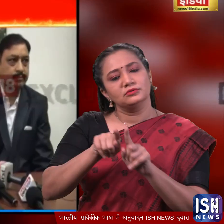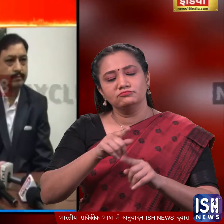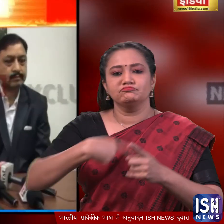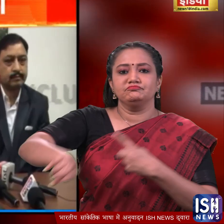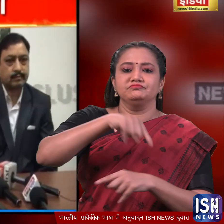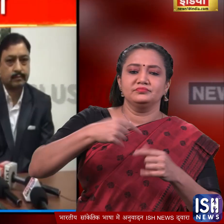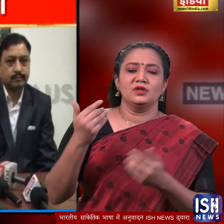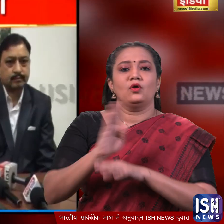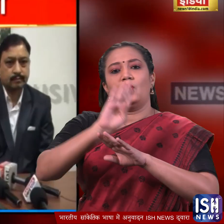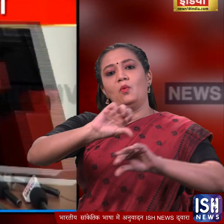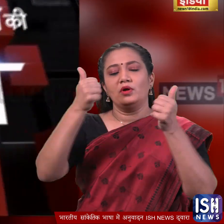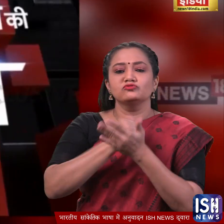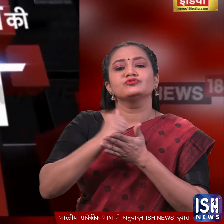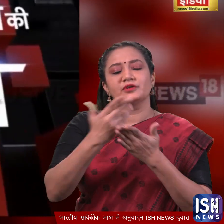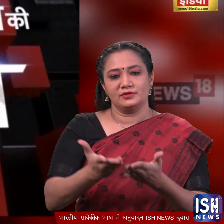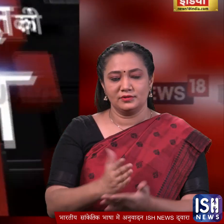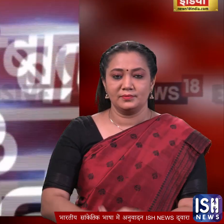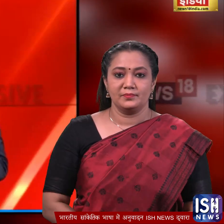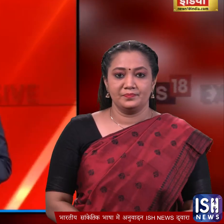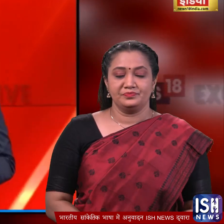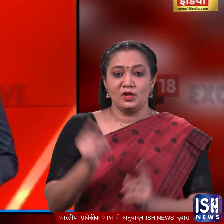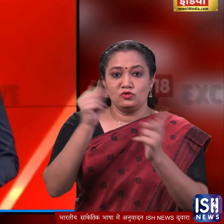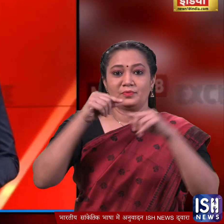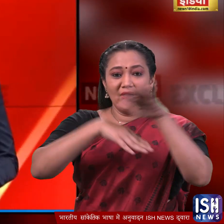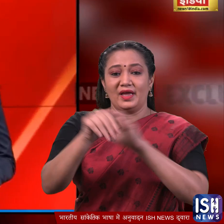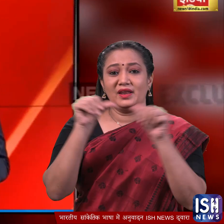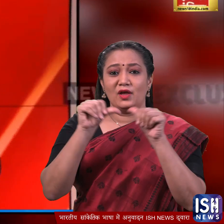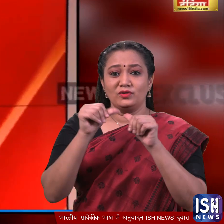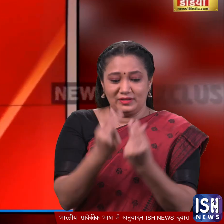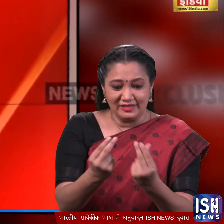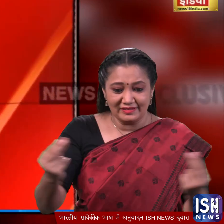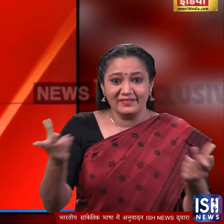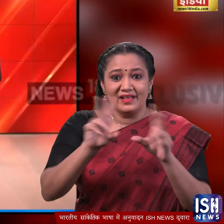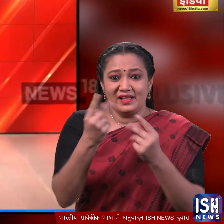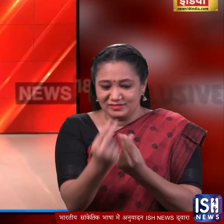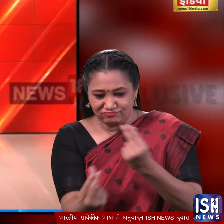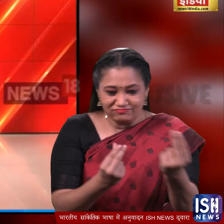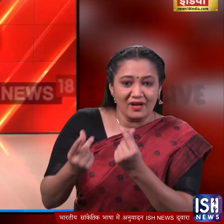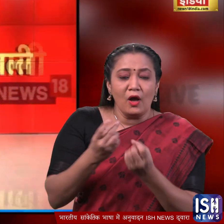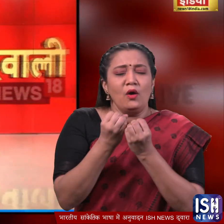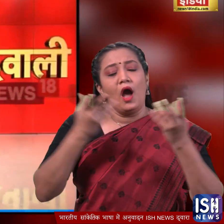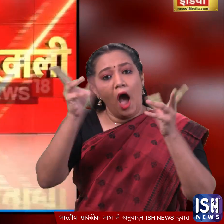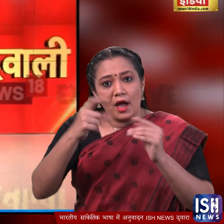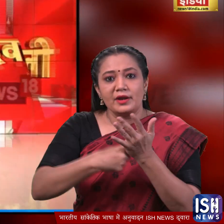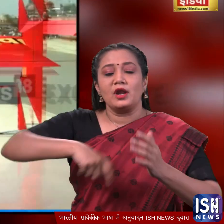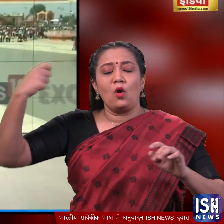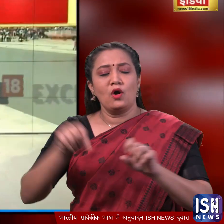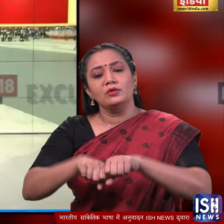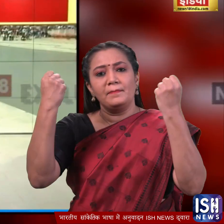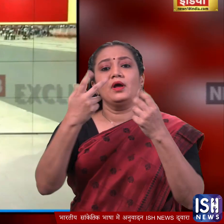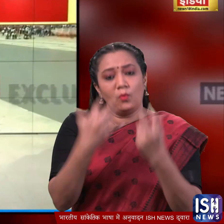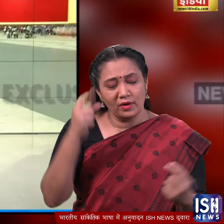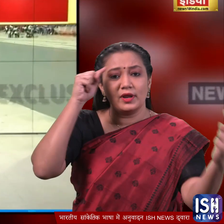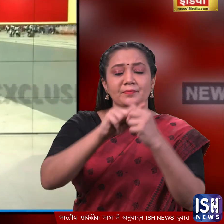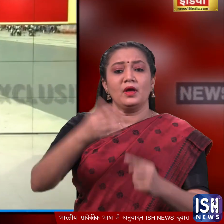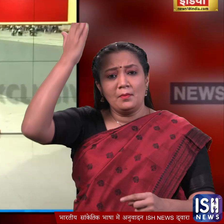उन्होंने प्रमुख रूप से ये करने की कोशिश की। उत्तर प्रदेश के अयोध्या में दीपोत्सव पर एक बार फिर रिकॉर्ड बनाने की तैयारी शुरू हो गई।